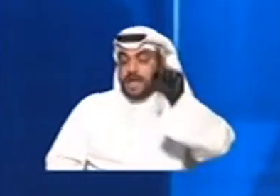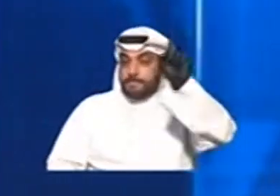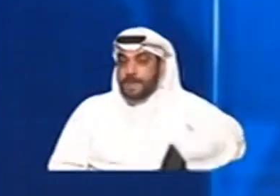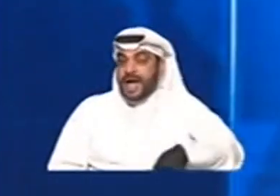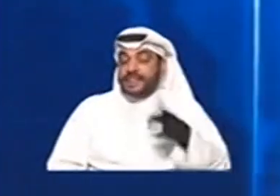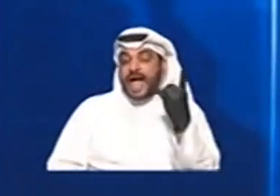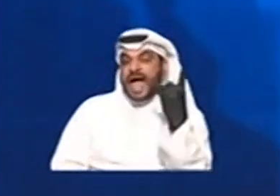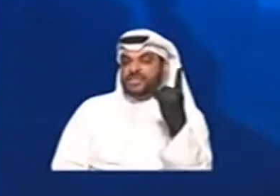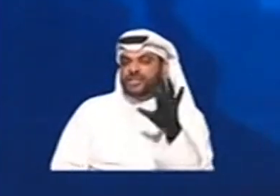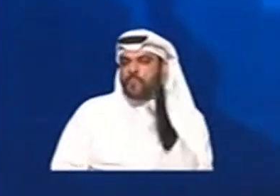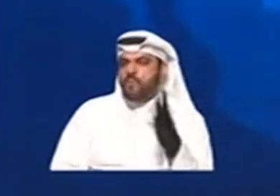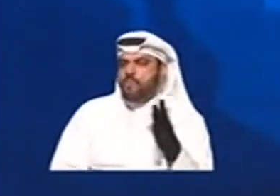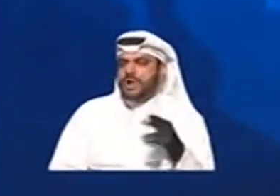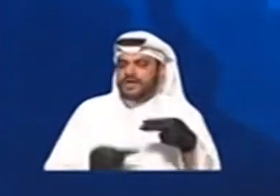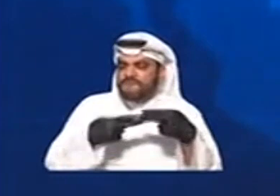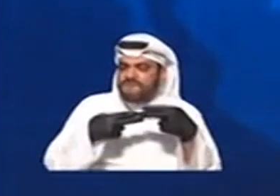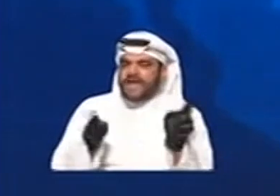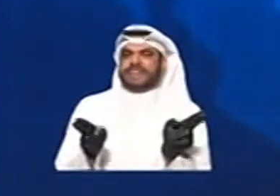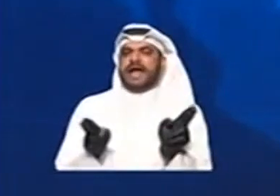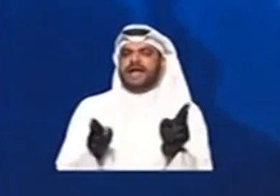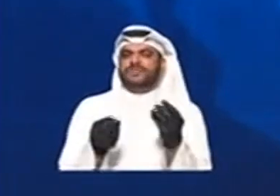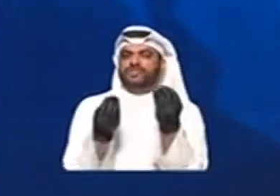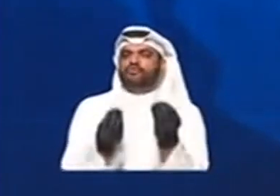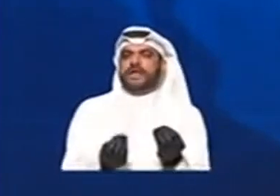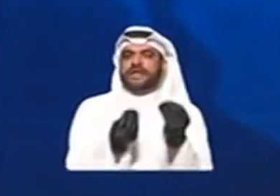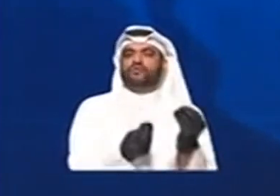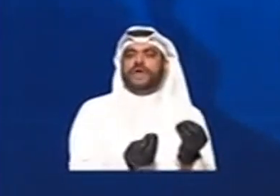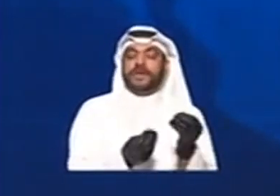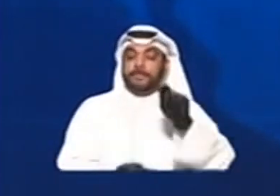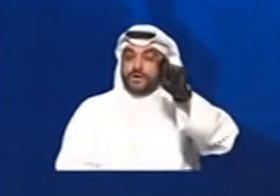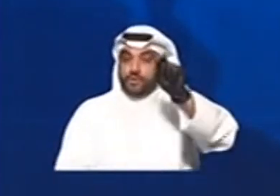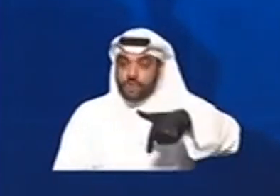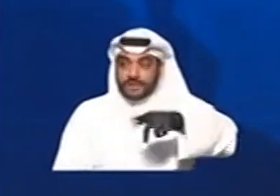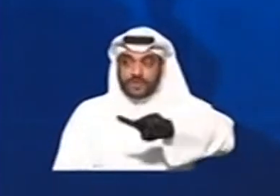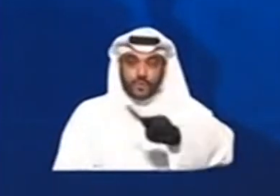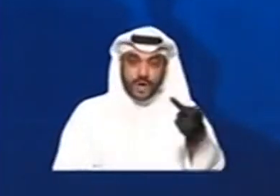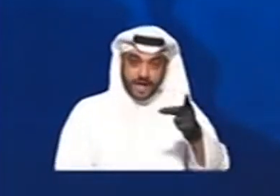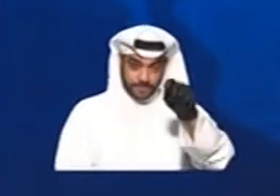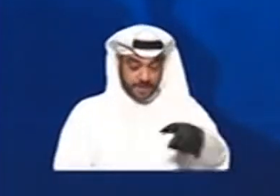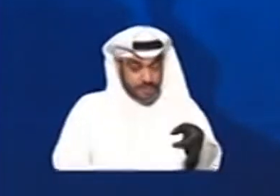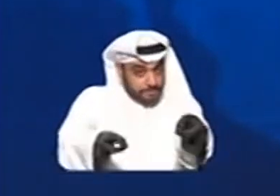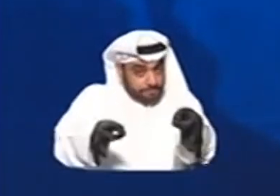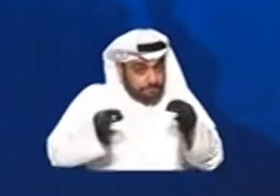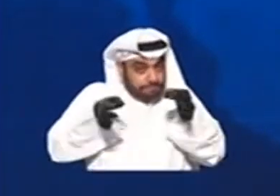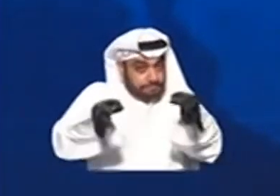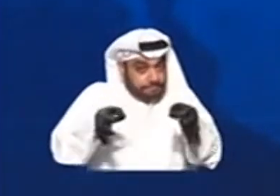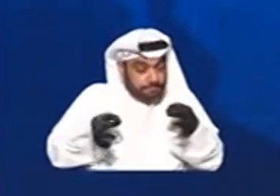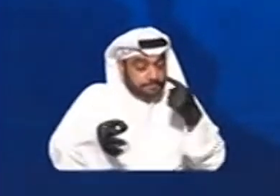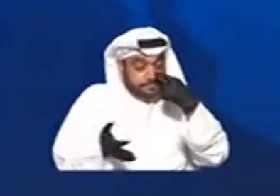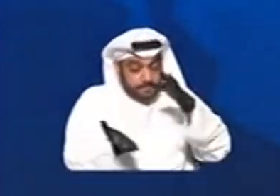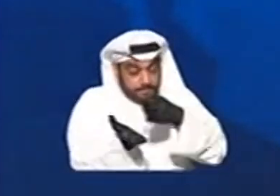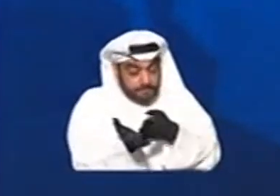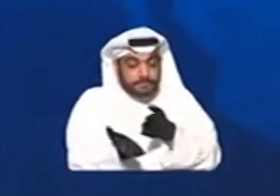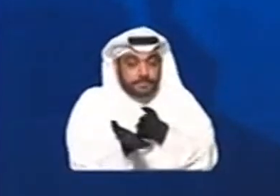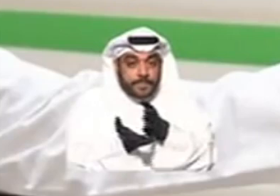يتم تخفيف بعض الإجراءات أملا من المواطنين والمقيمين التقيد بالاشتراطات الصحية.